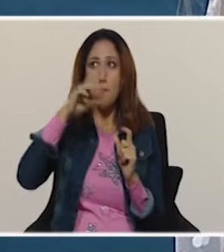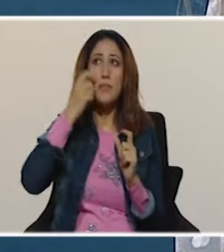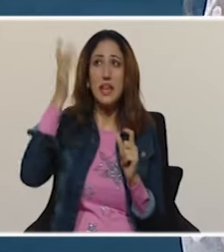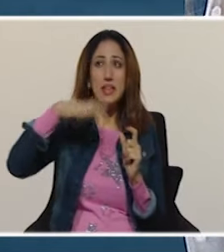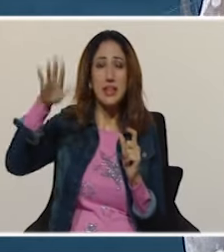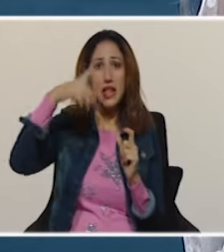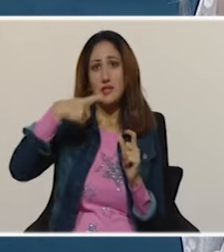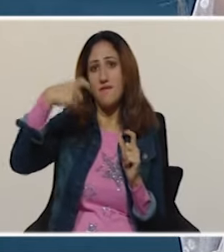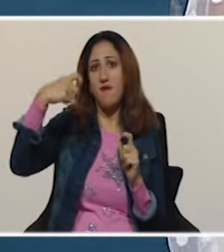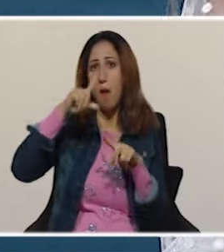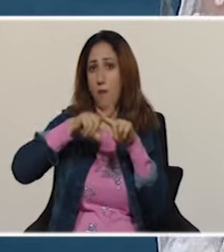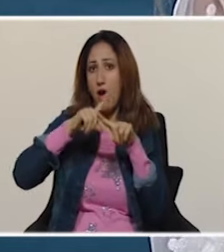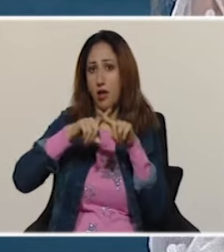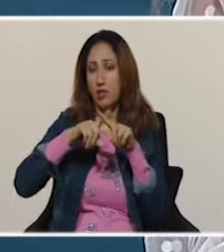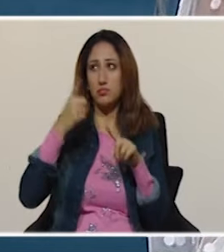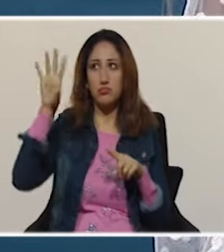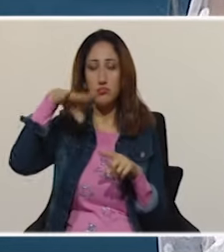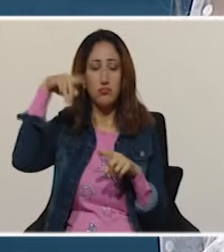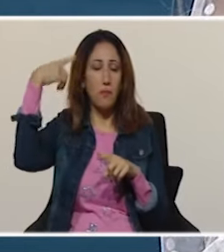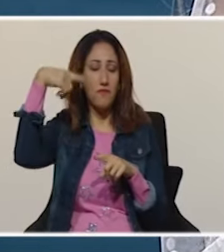بعمله بيتاخد بأبعاد أخرى.